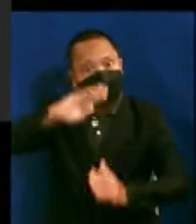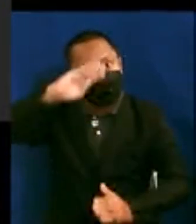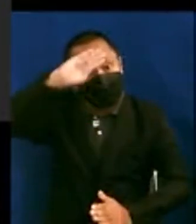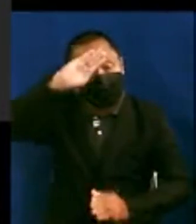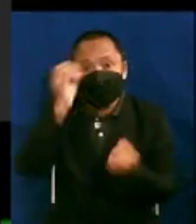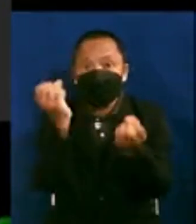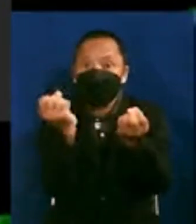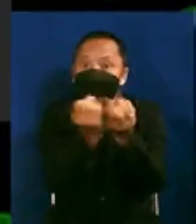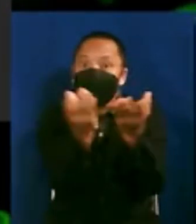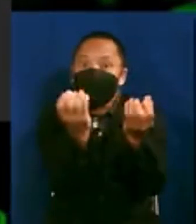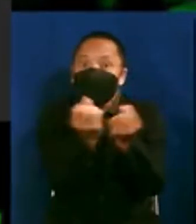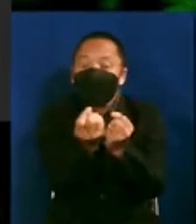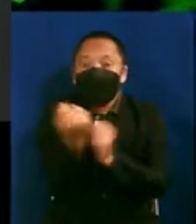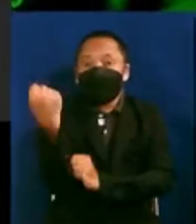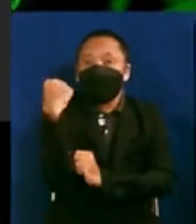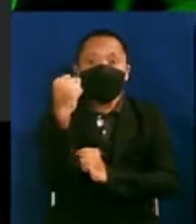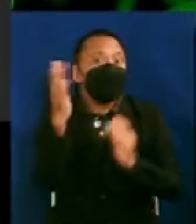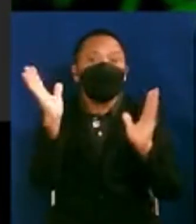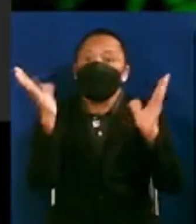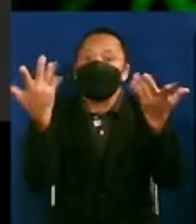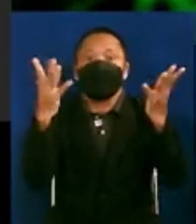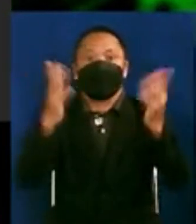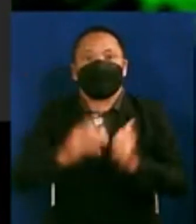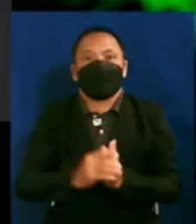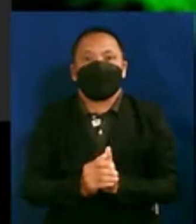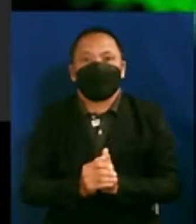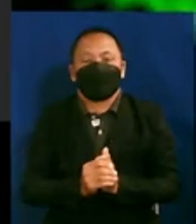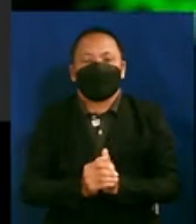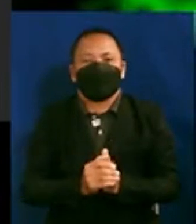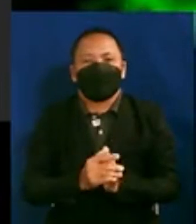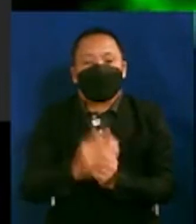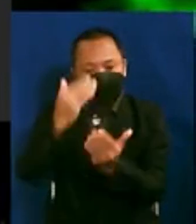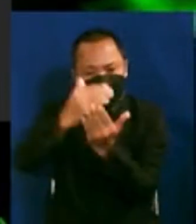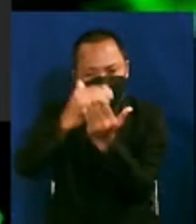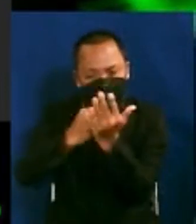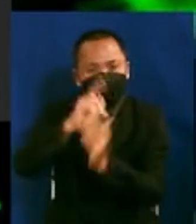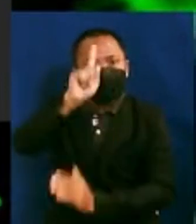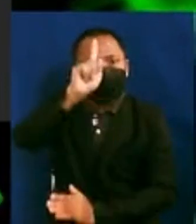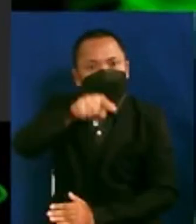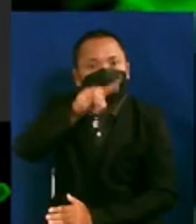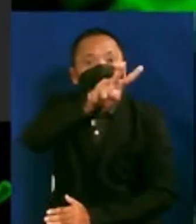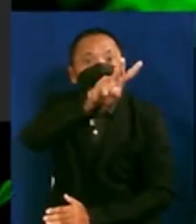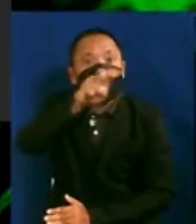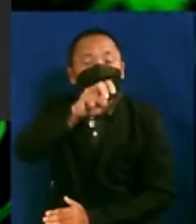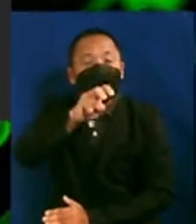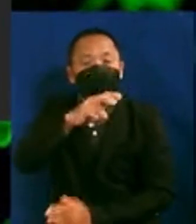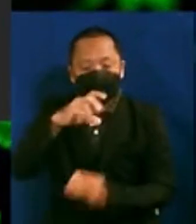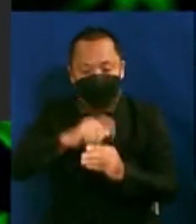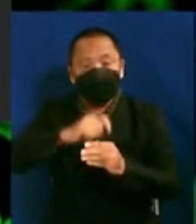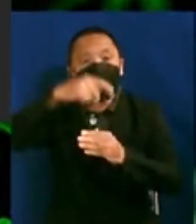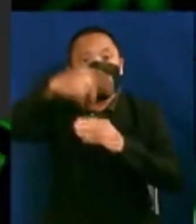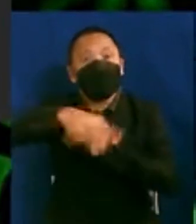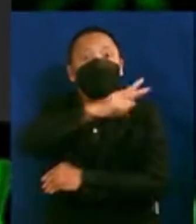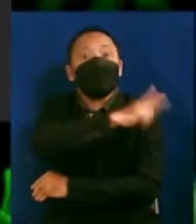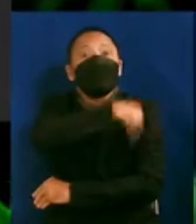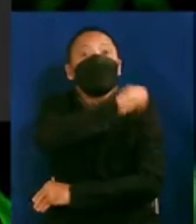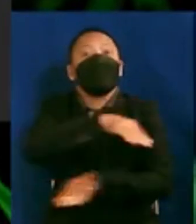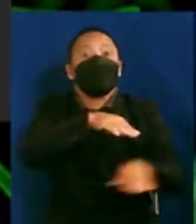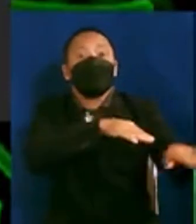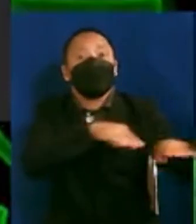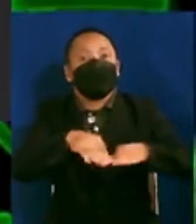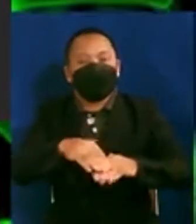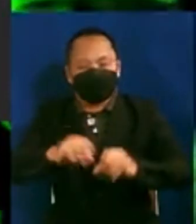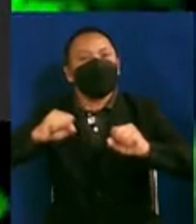ข้างเคียงที่รุนแรงนะครับเพราะฉะนั้นข้อมูลจาก 1,200 คนในของหมอพร้อมนี้เนี่ยนะครับก็เป็นเครื่